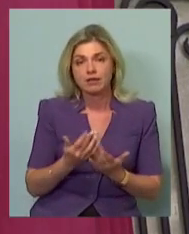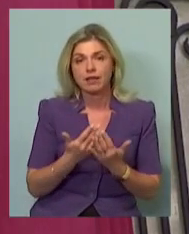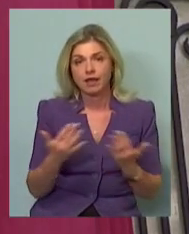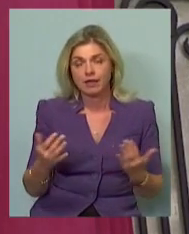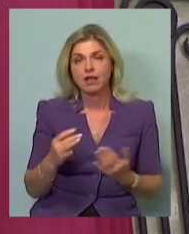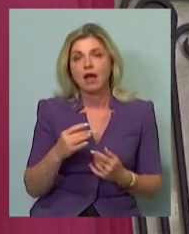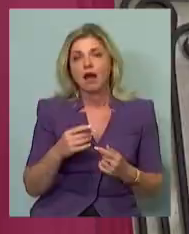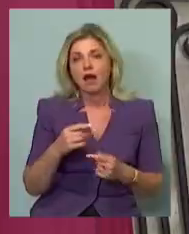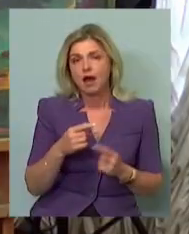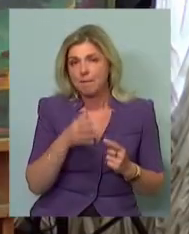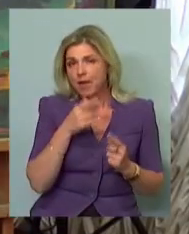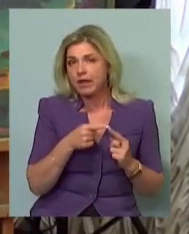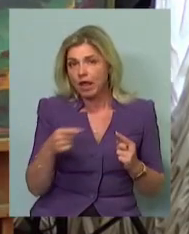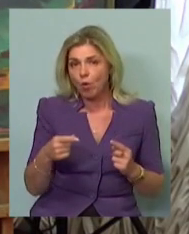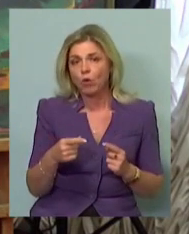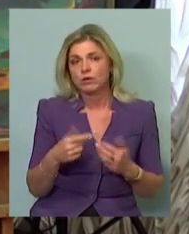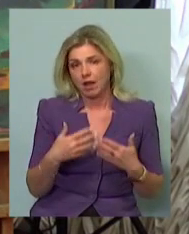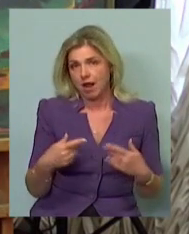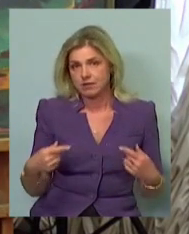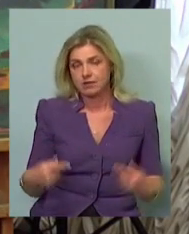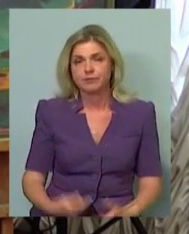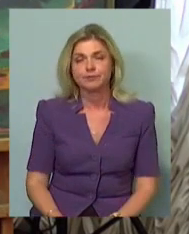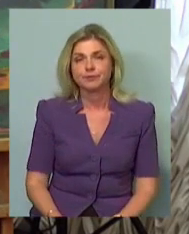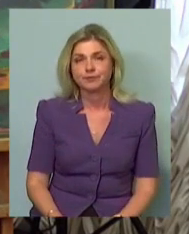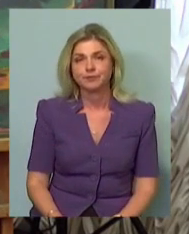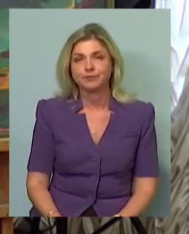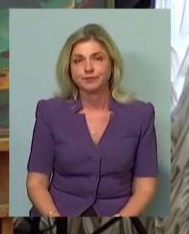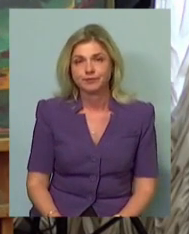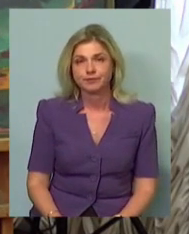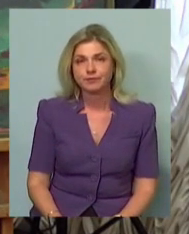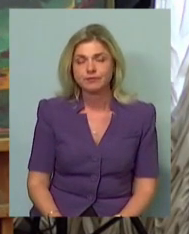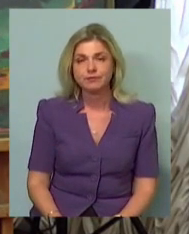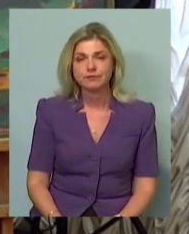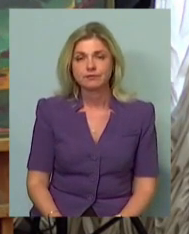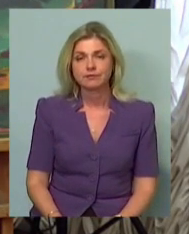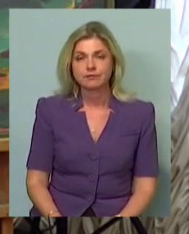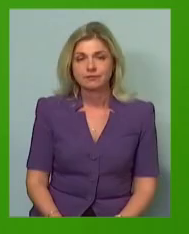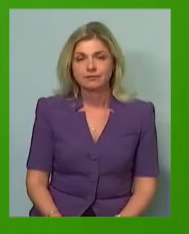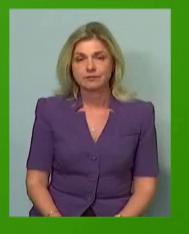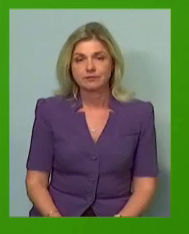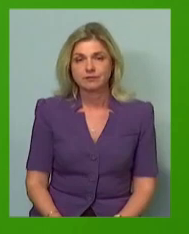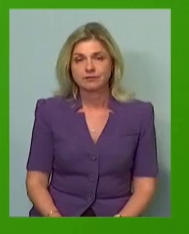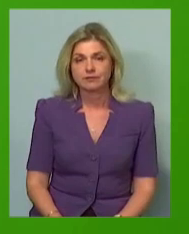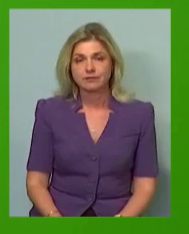мистецтва різних періодів. Олександр Гордієнко, Євген Сержук. Новини на Суспільному. Миколаїв.